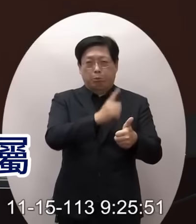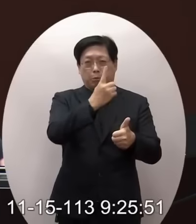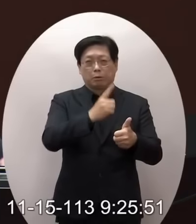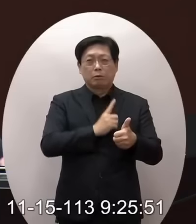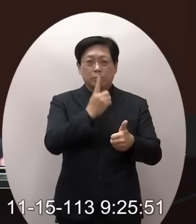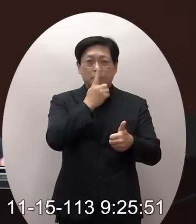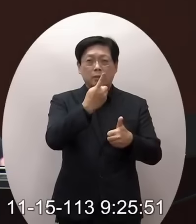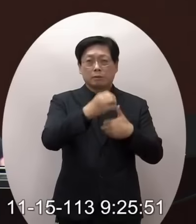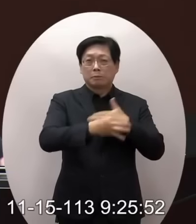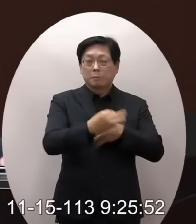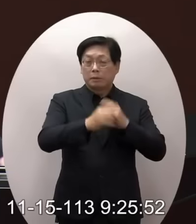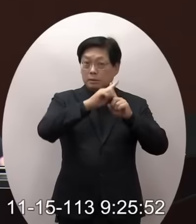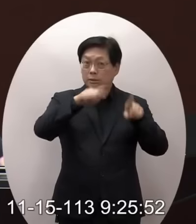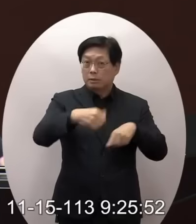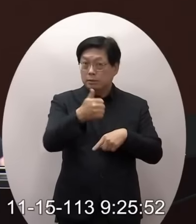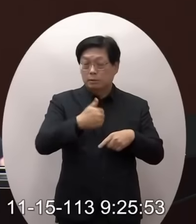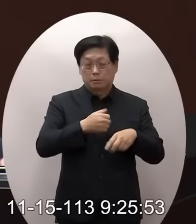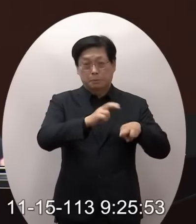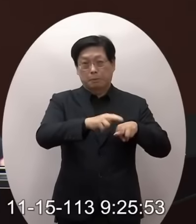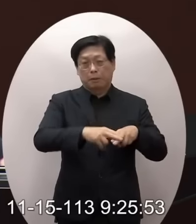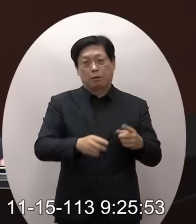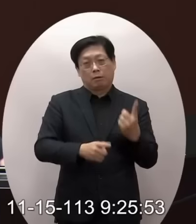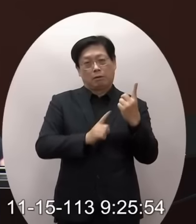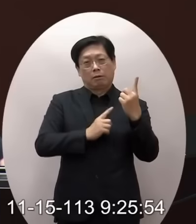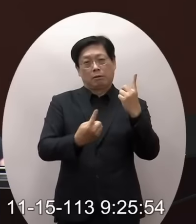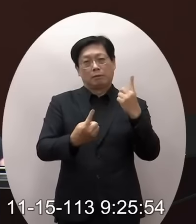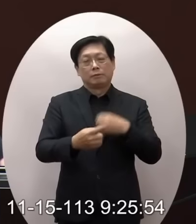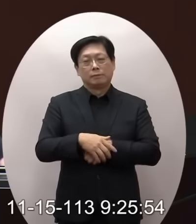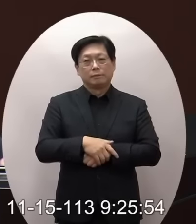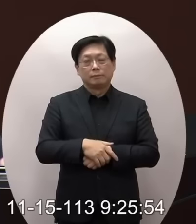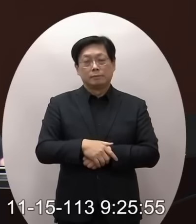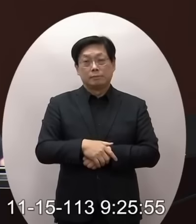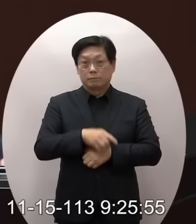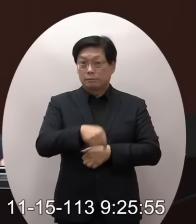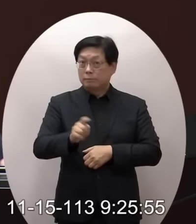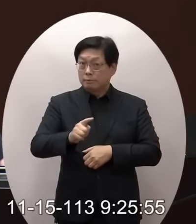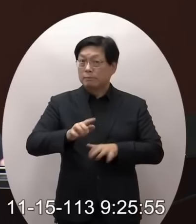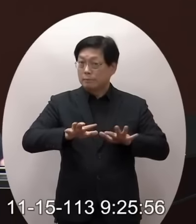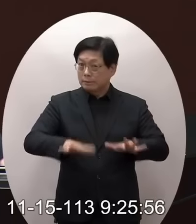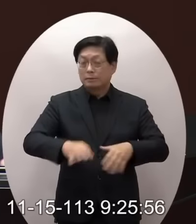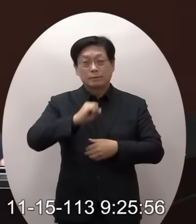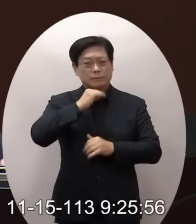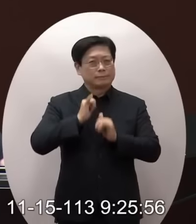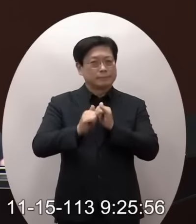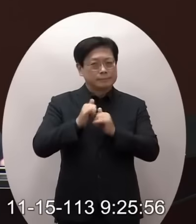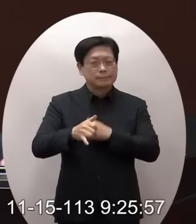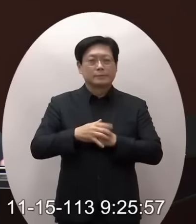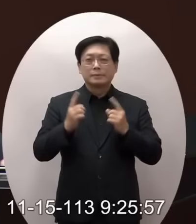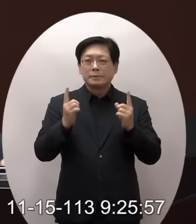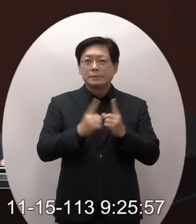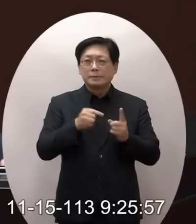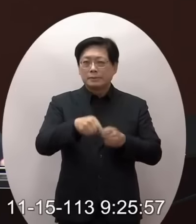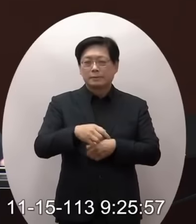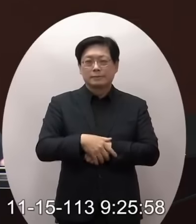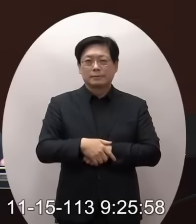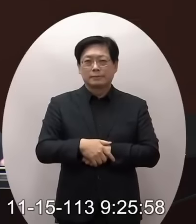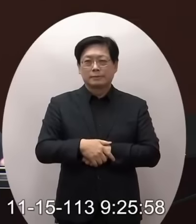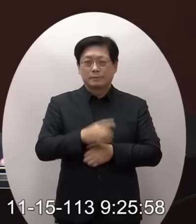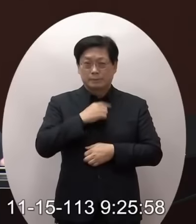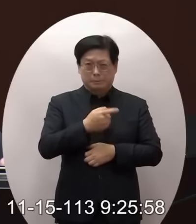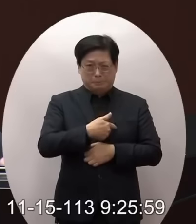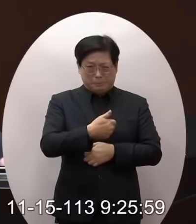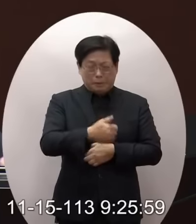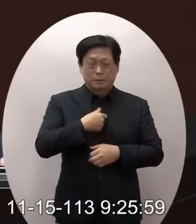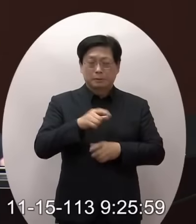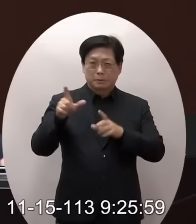属，张先生坐在那个地方。这就是今天台湾社会对待我们善良